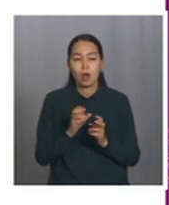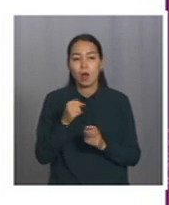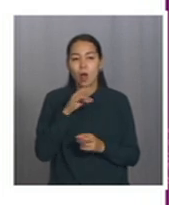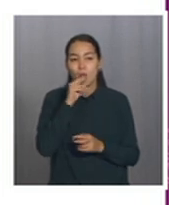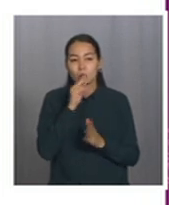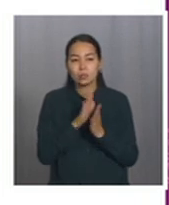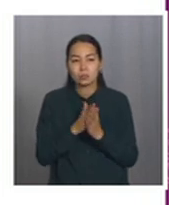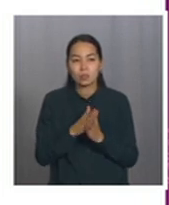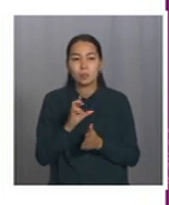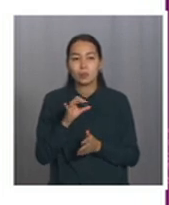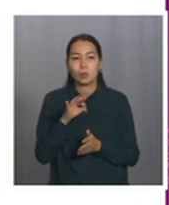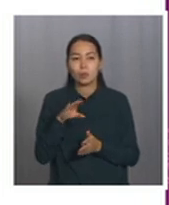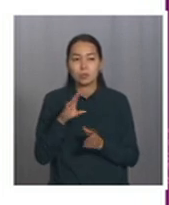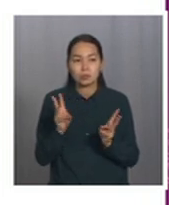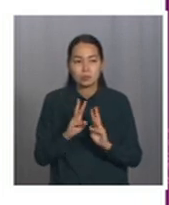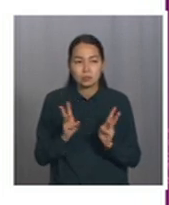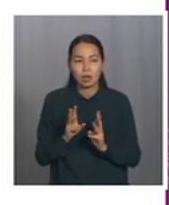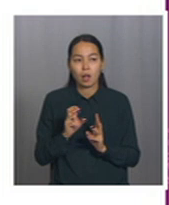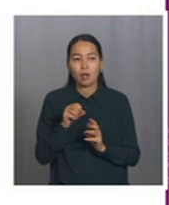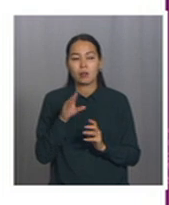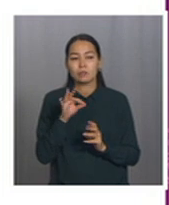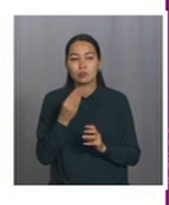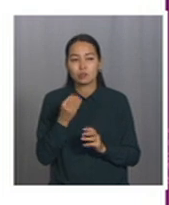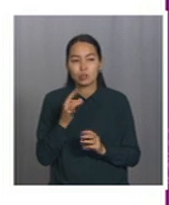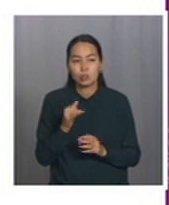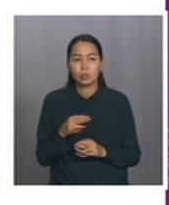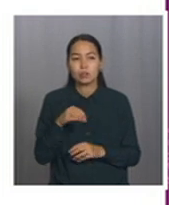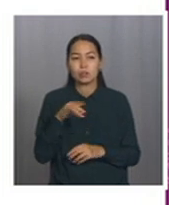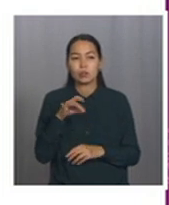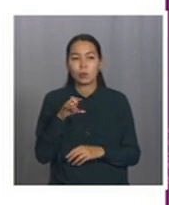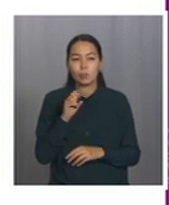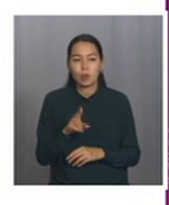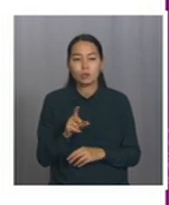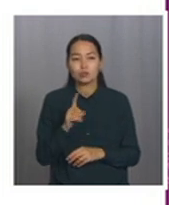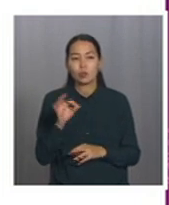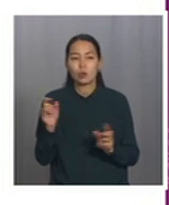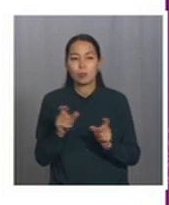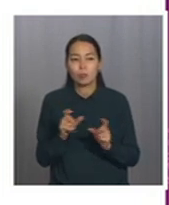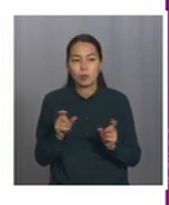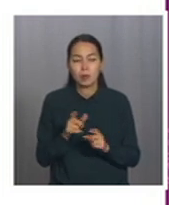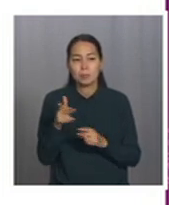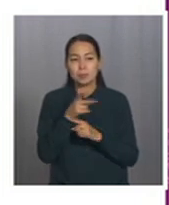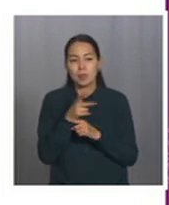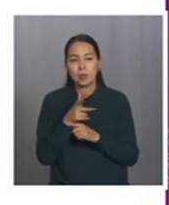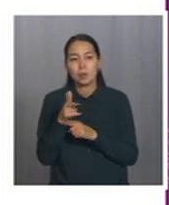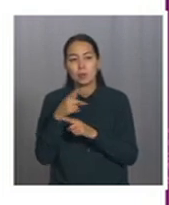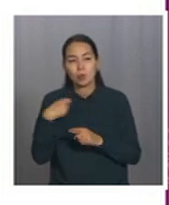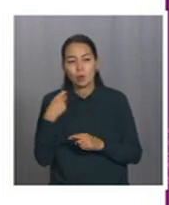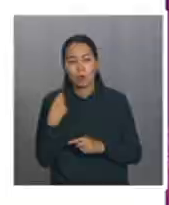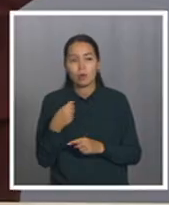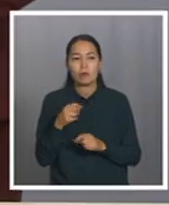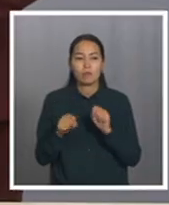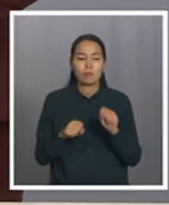автошеру, дендробақ, зоодүкін, бейне таспа, бейне ролик, белашабандоз сияқты мысалдар жатады